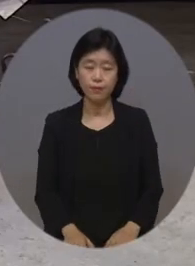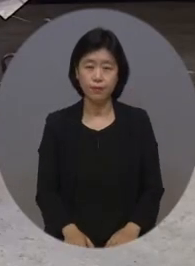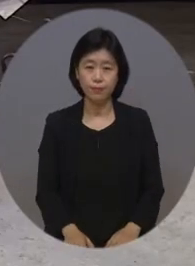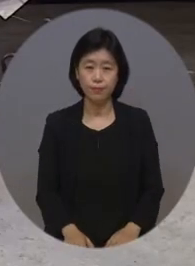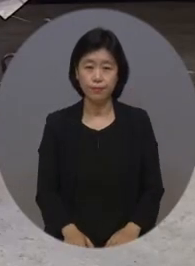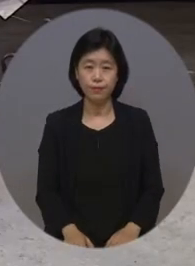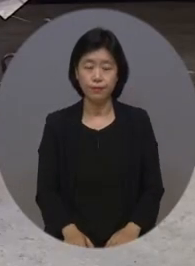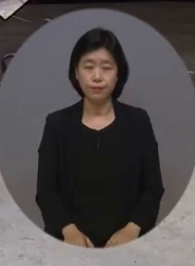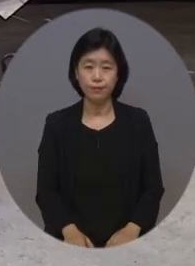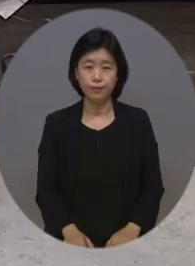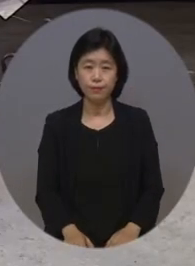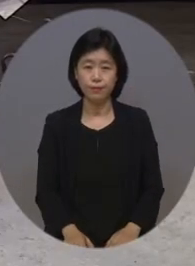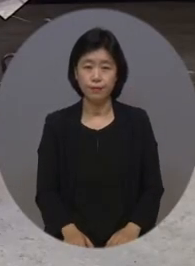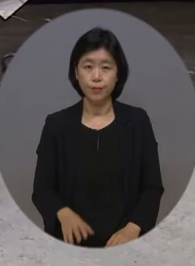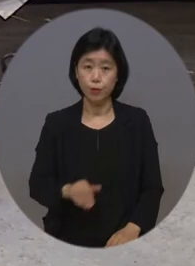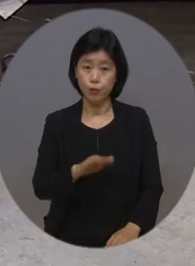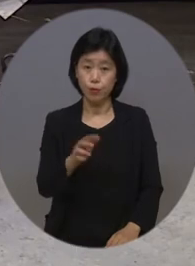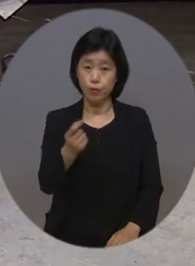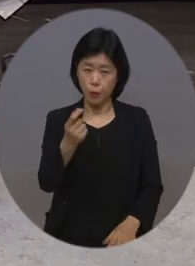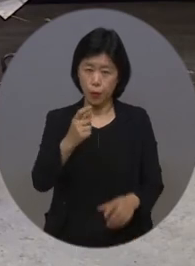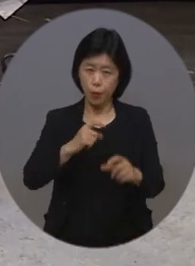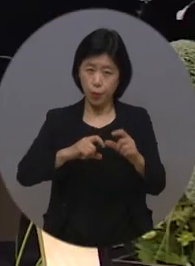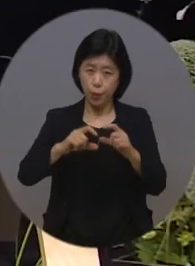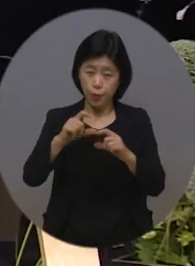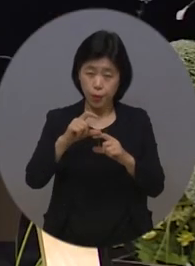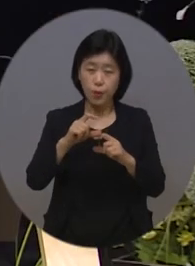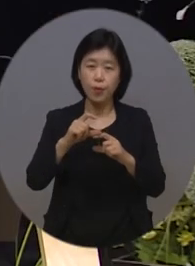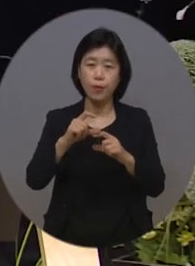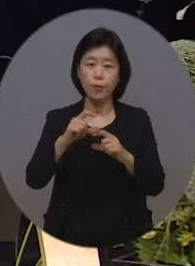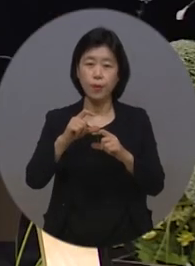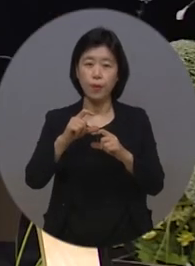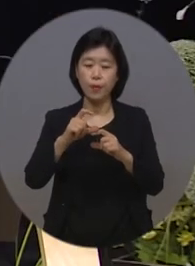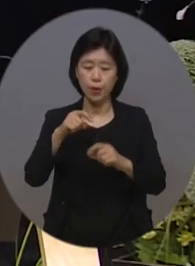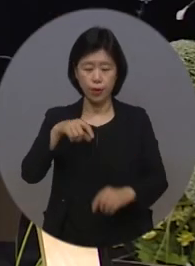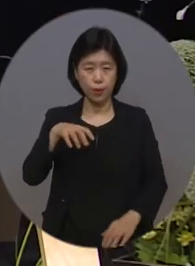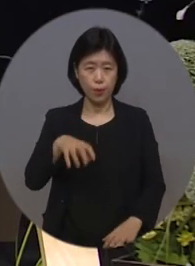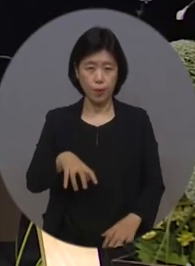때 우리는 조금 더 제자리에서 머물러야 합니다.